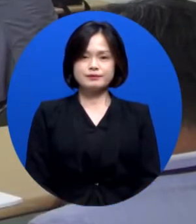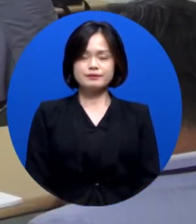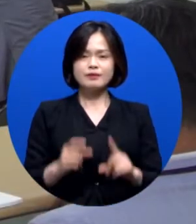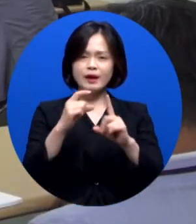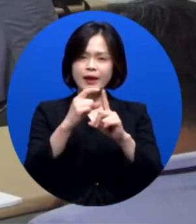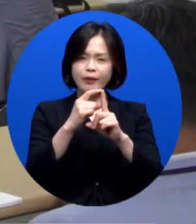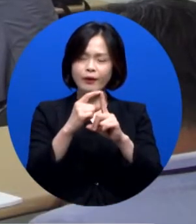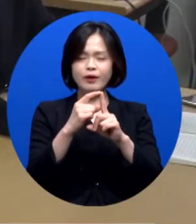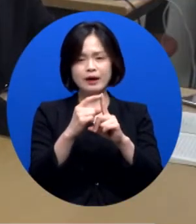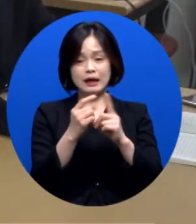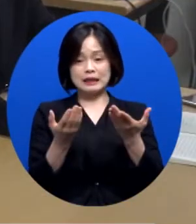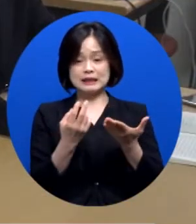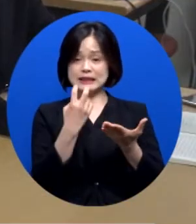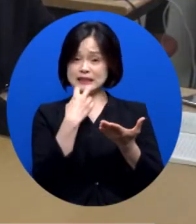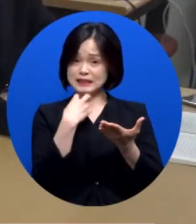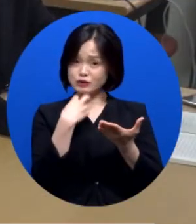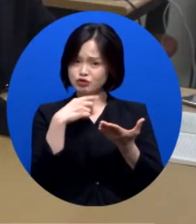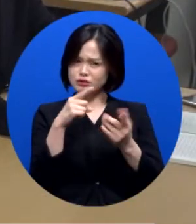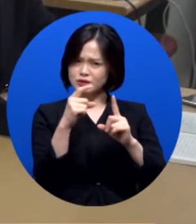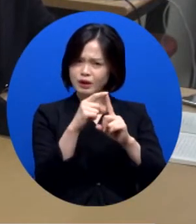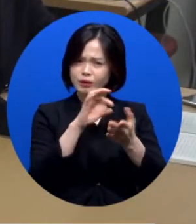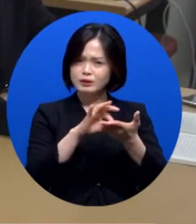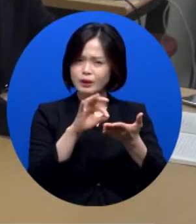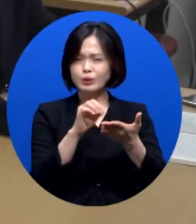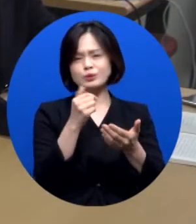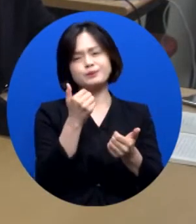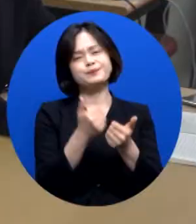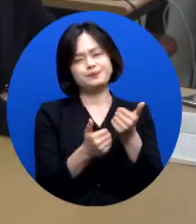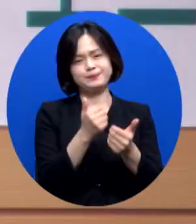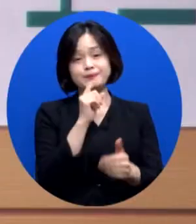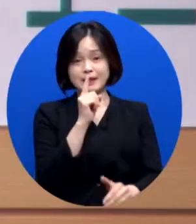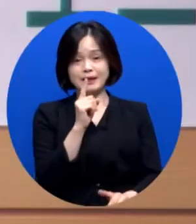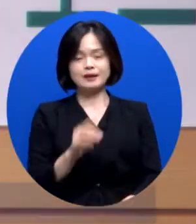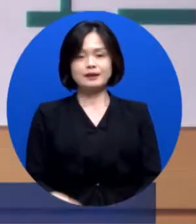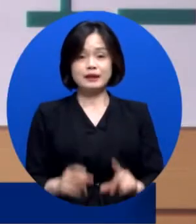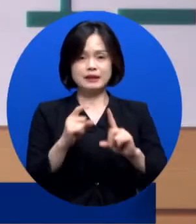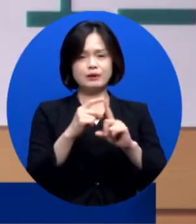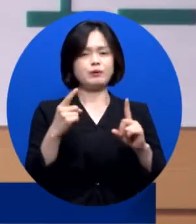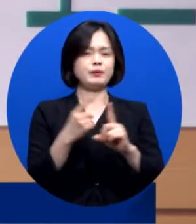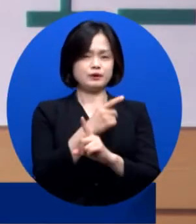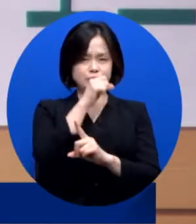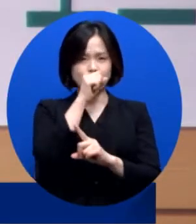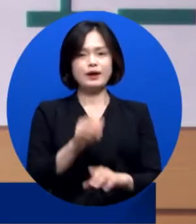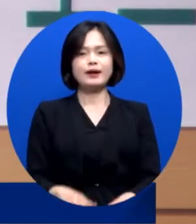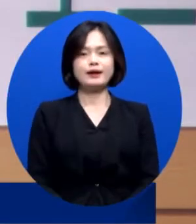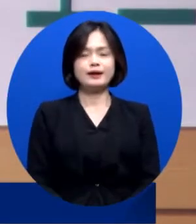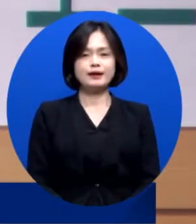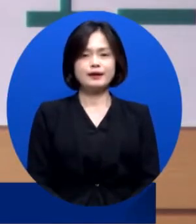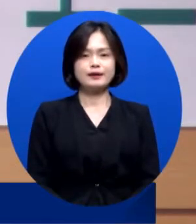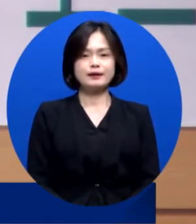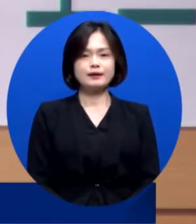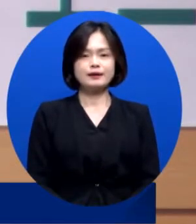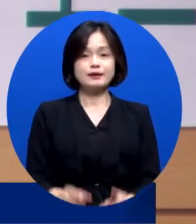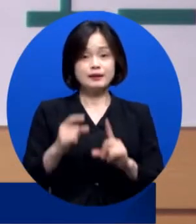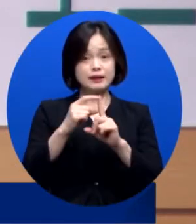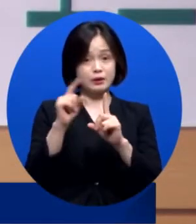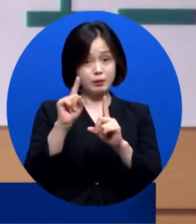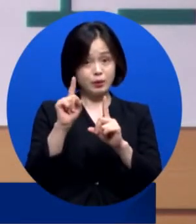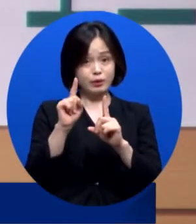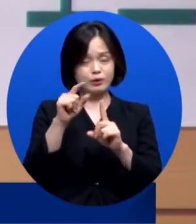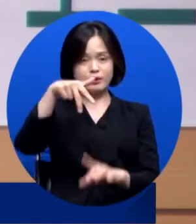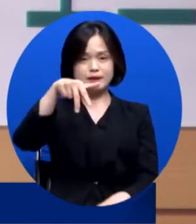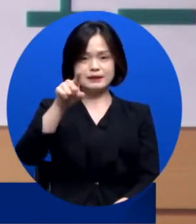용어의 적절성 검토의 필요성도 지적됐습니다. 이중직이라는 용어보다는 보다 긍정적인 의미를 내포되어